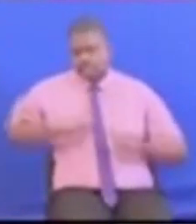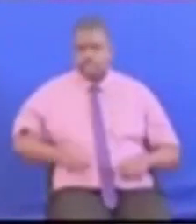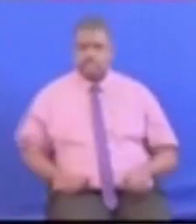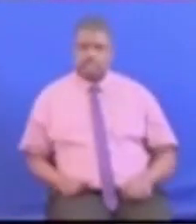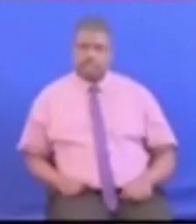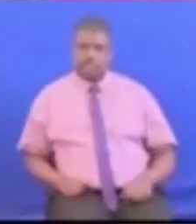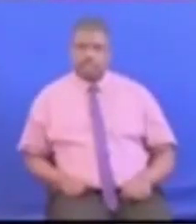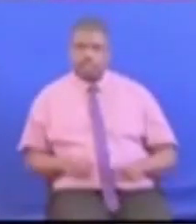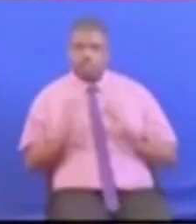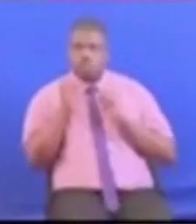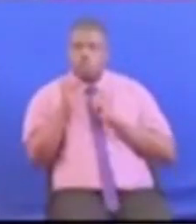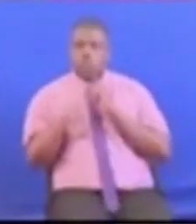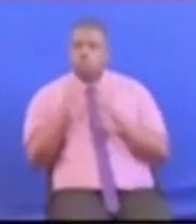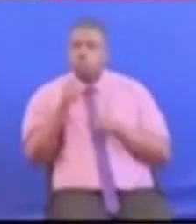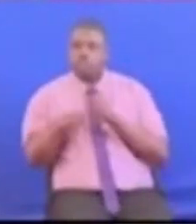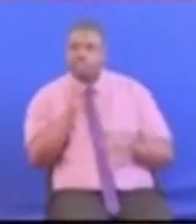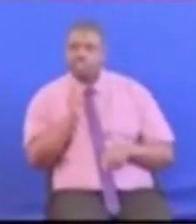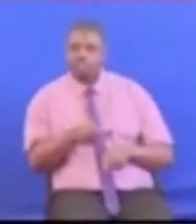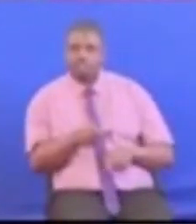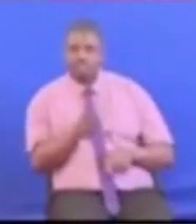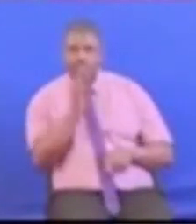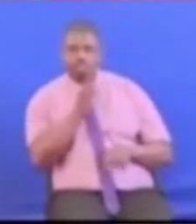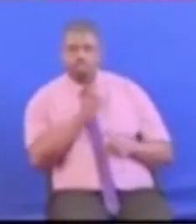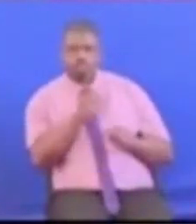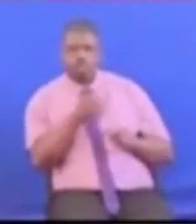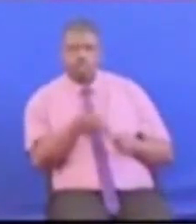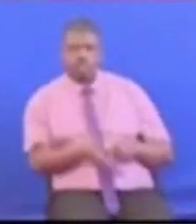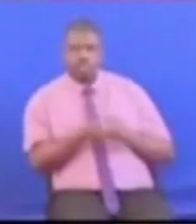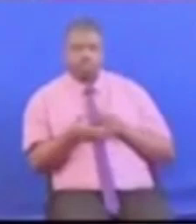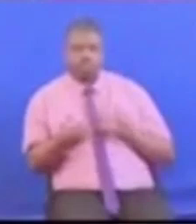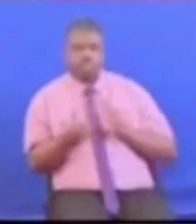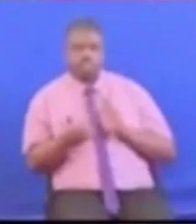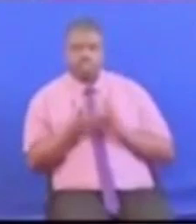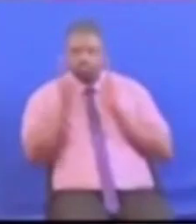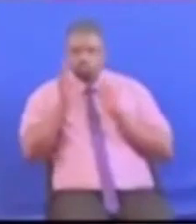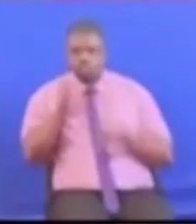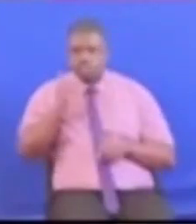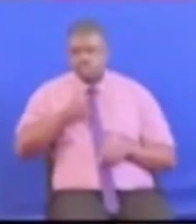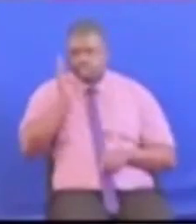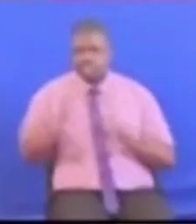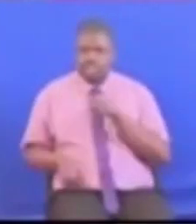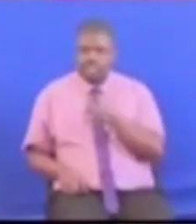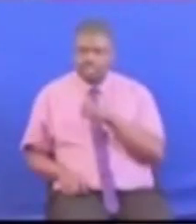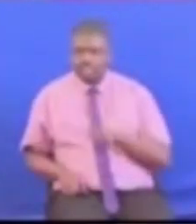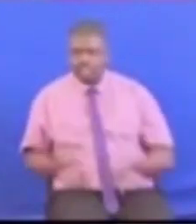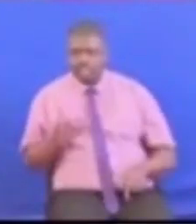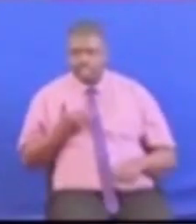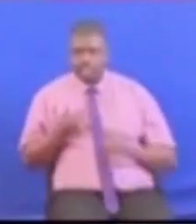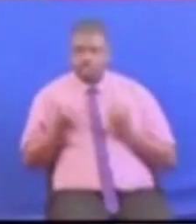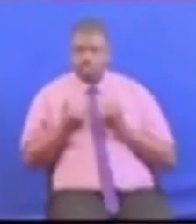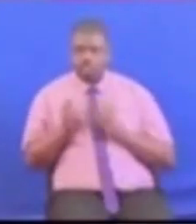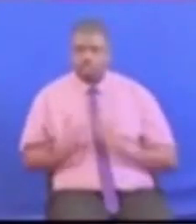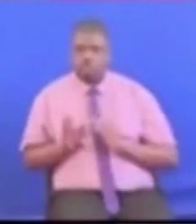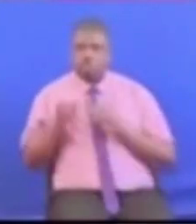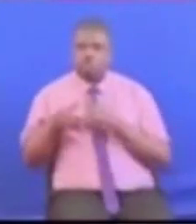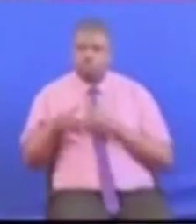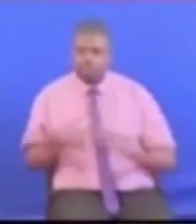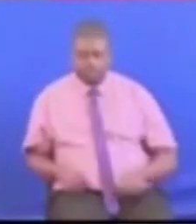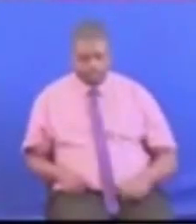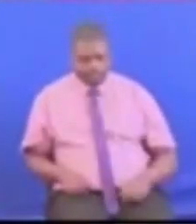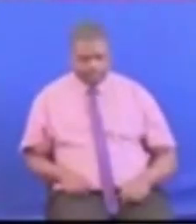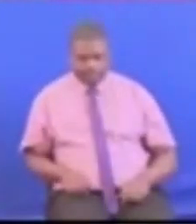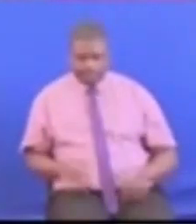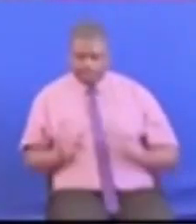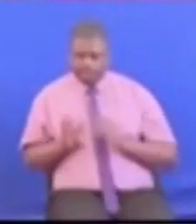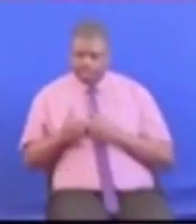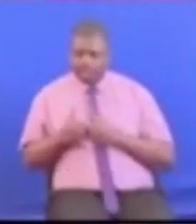serikali inalalamikiwa na spika amewahi kuwa naibu mwanasheria mkuu wa serikali, ilitakiwa iundwe kamati teule ya bunge